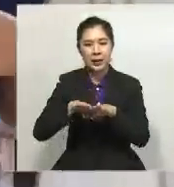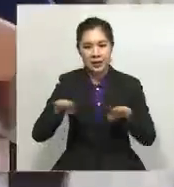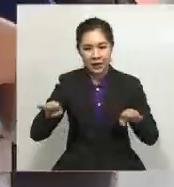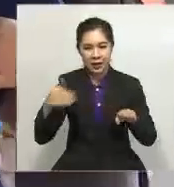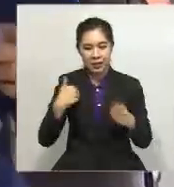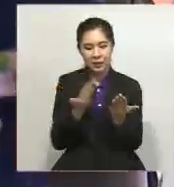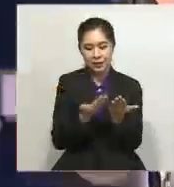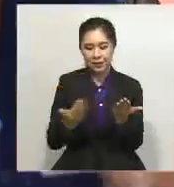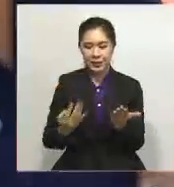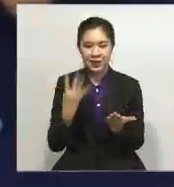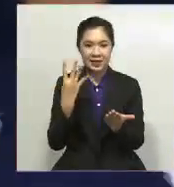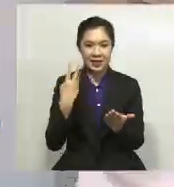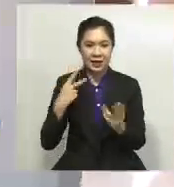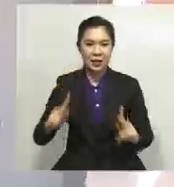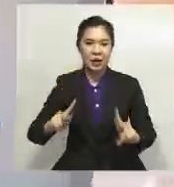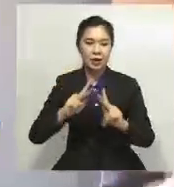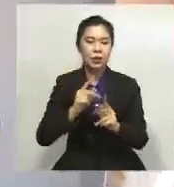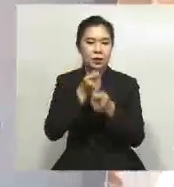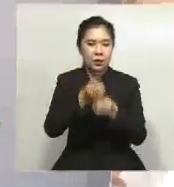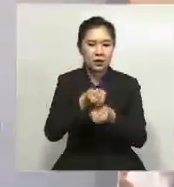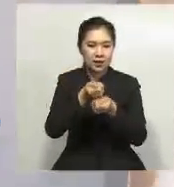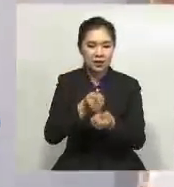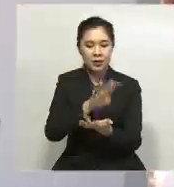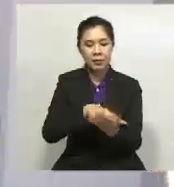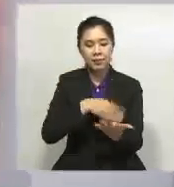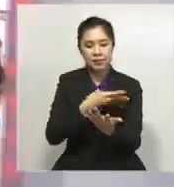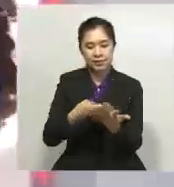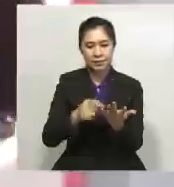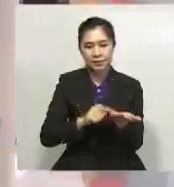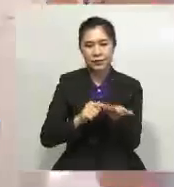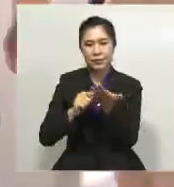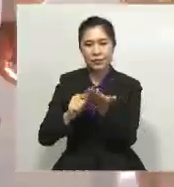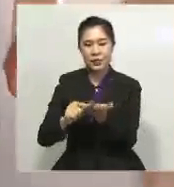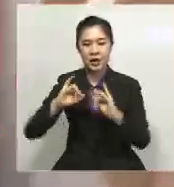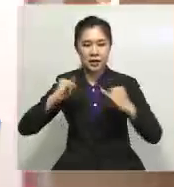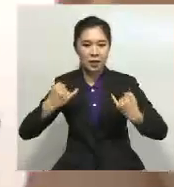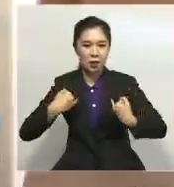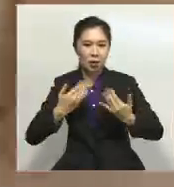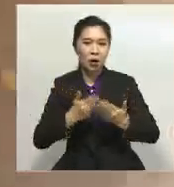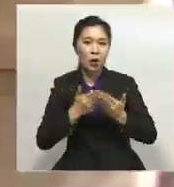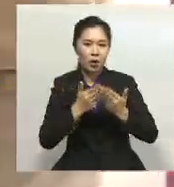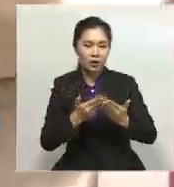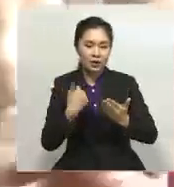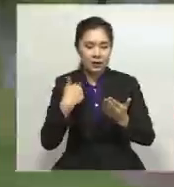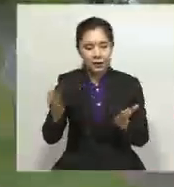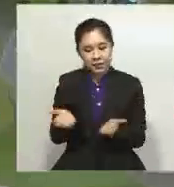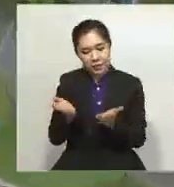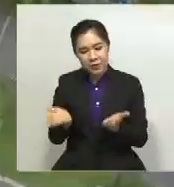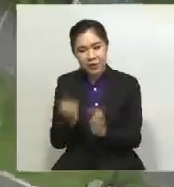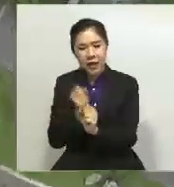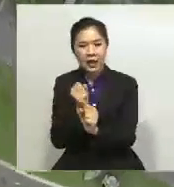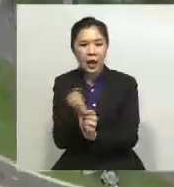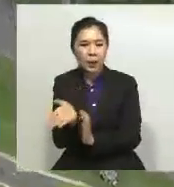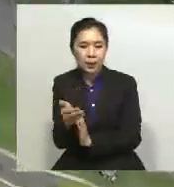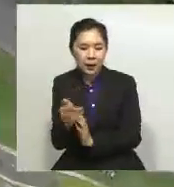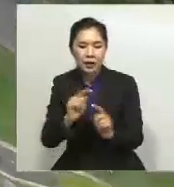4ฉบับกระทรวงเกษตรและสหกรณ์เสนอร่างกฎกระทรวงให้เจ้าของเรือประมงที่สนับสนุนเรือที่ใช้ทำประมง